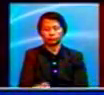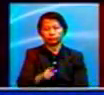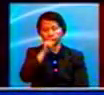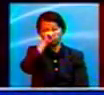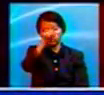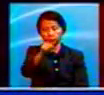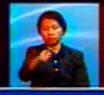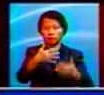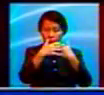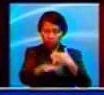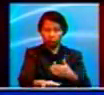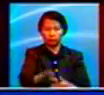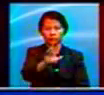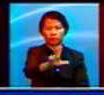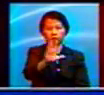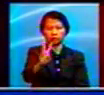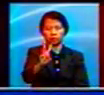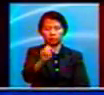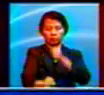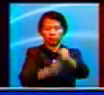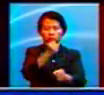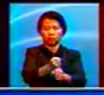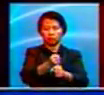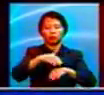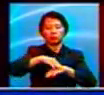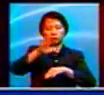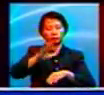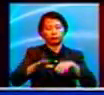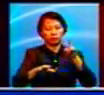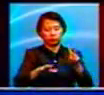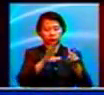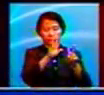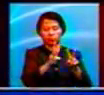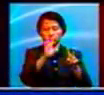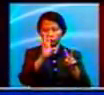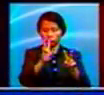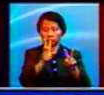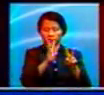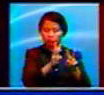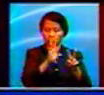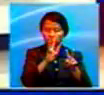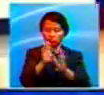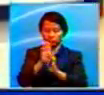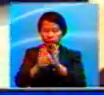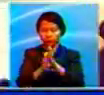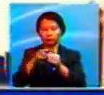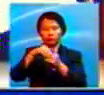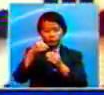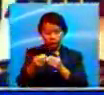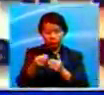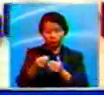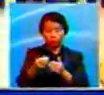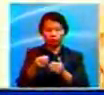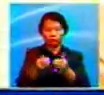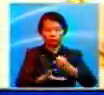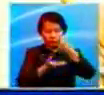selepas 36 tahun, lebih 267 bilion ringgit